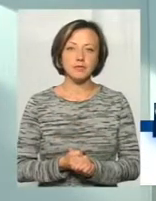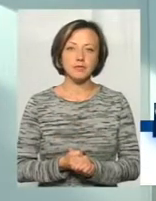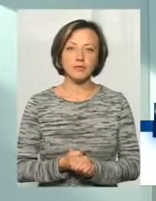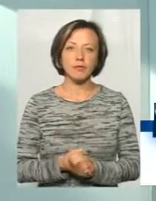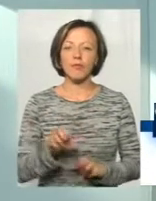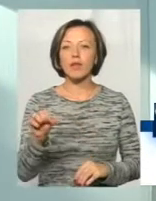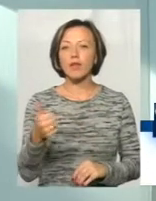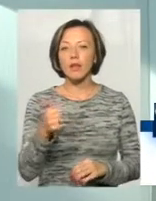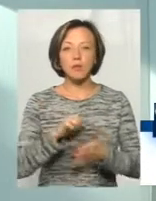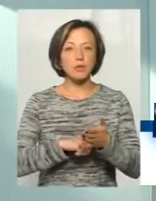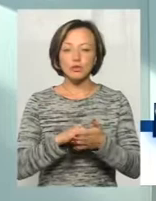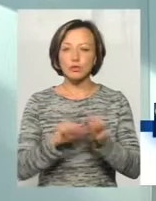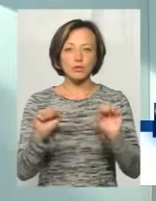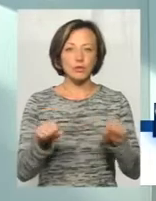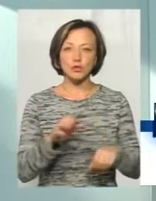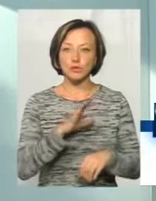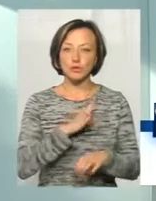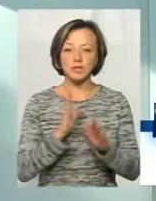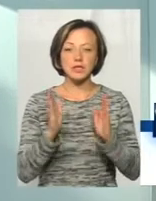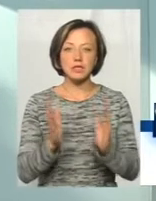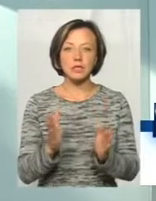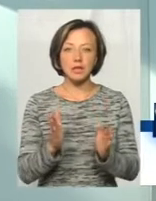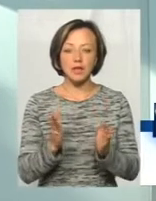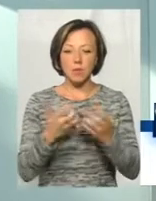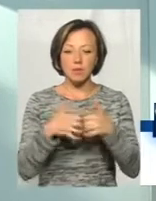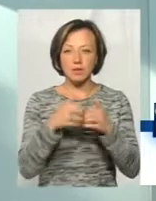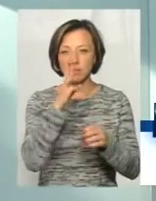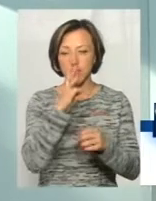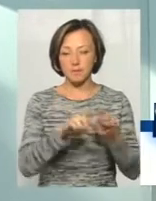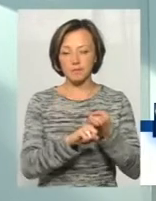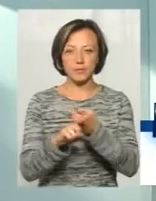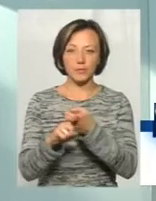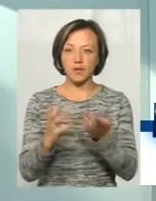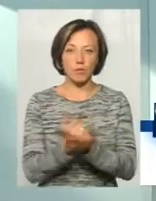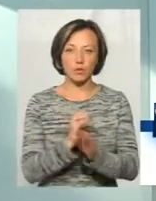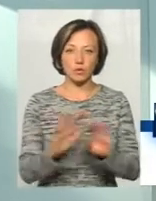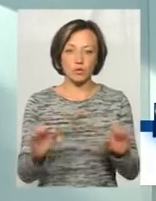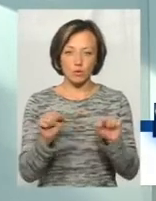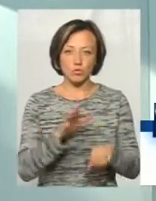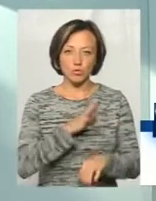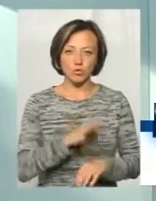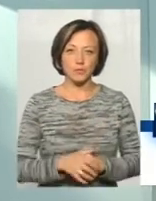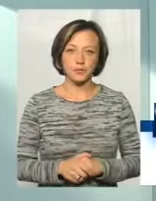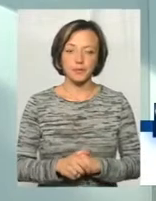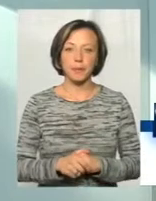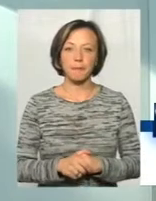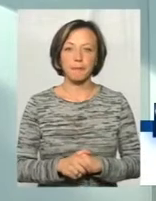єдина причина може бути – це тільки розрахунок. По розрахунку не виходить субсидія.